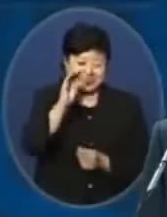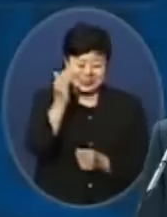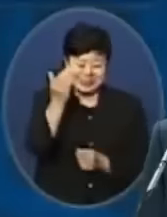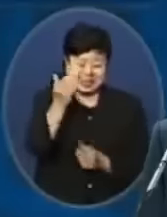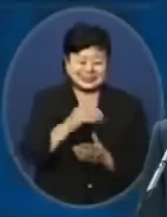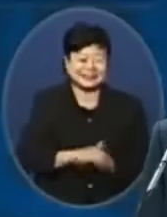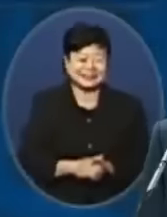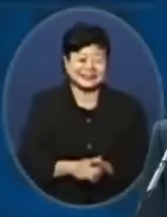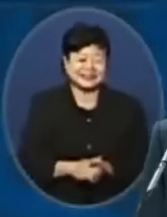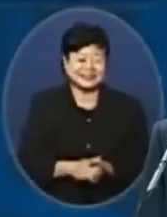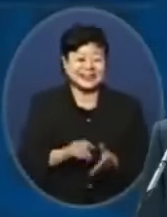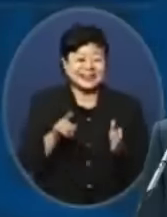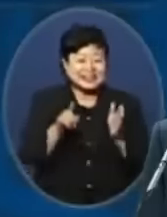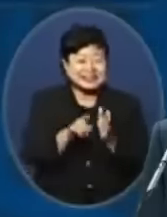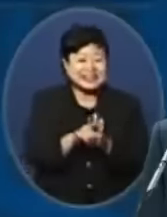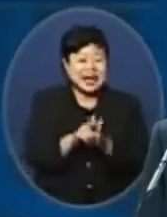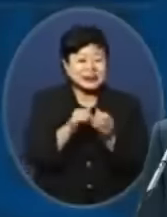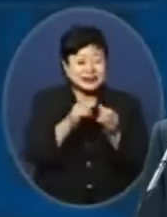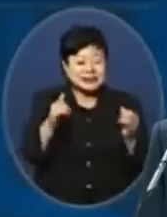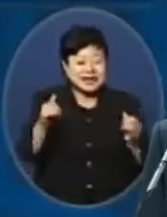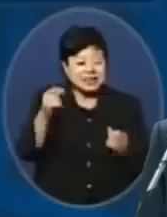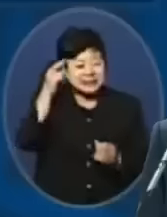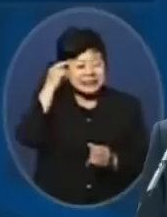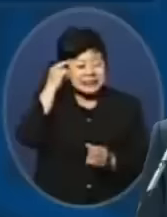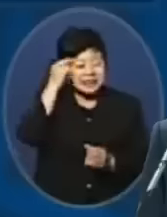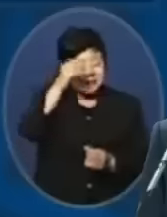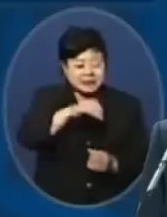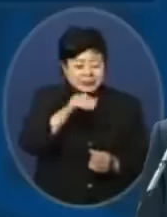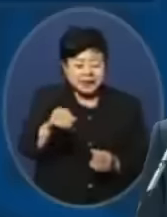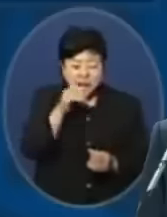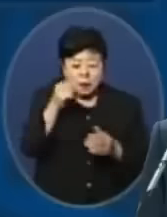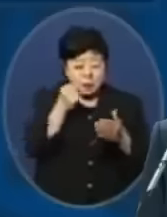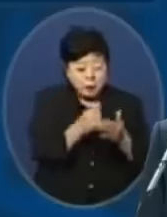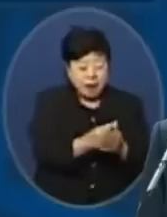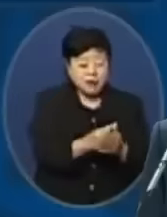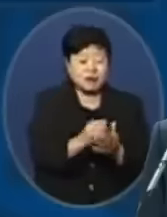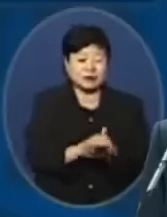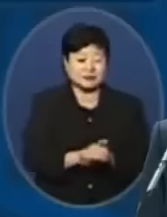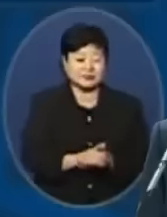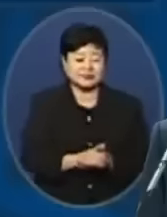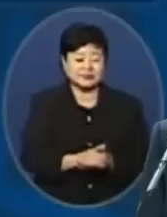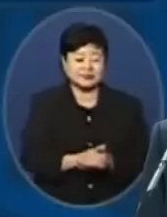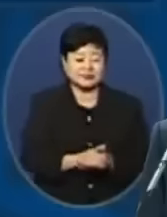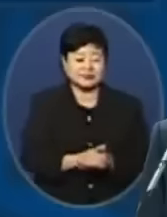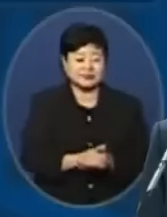하나님이시다. 신앙은 인간을 이성을 십자가에 못 박아버리고